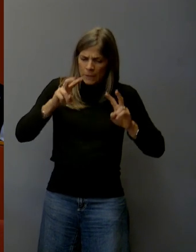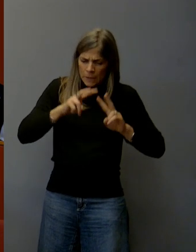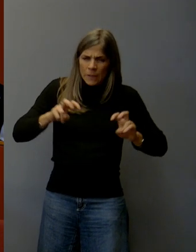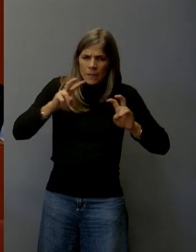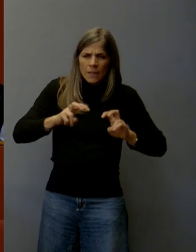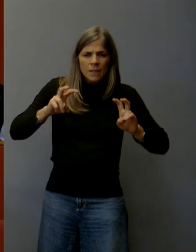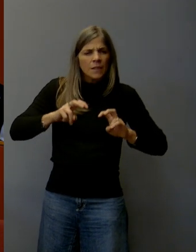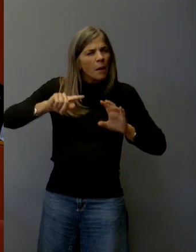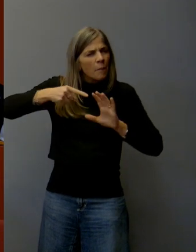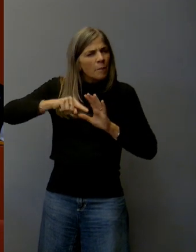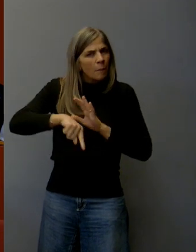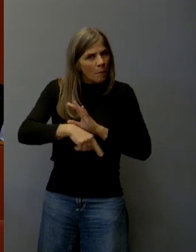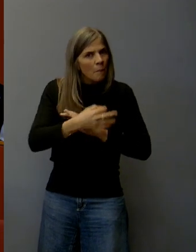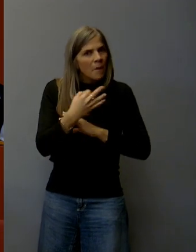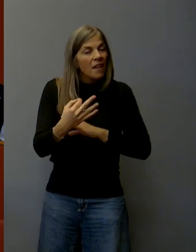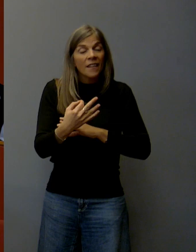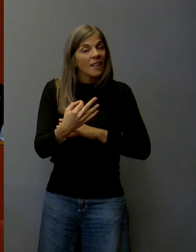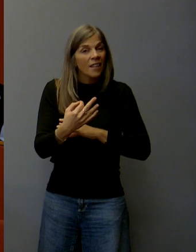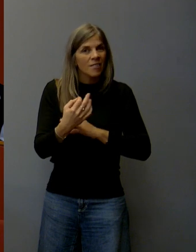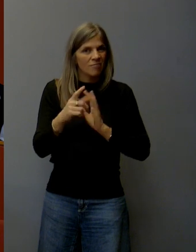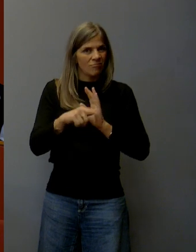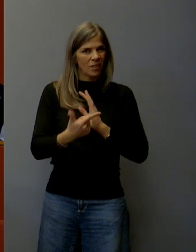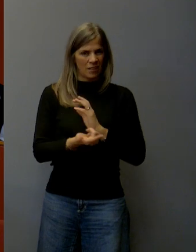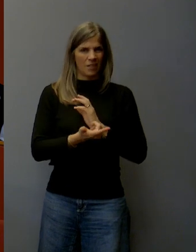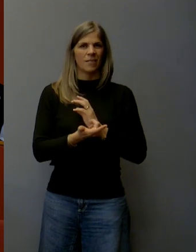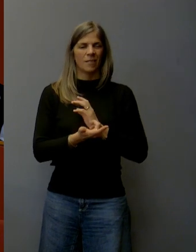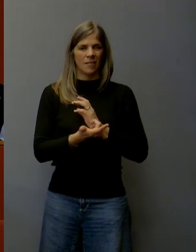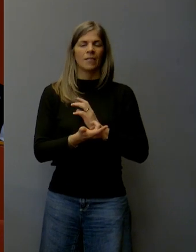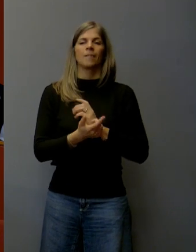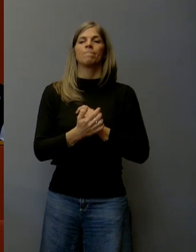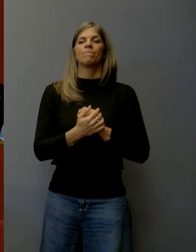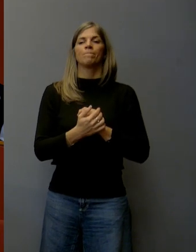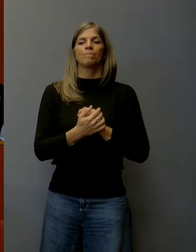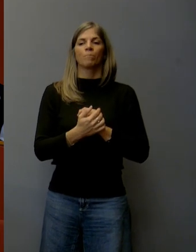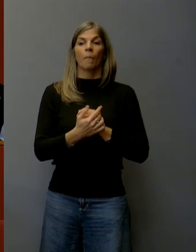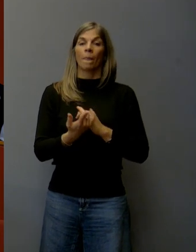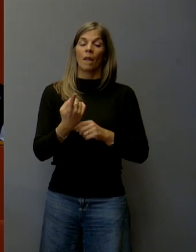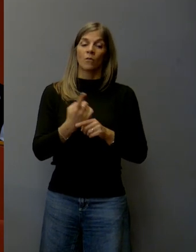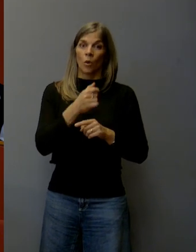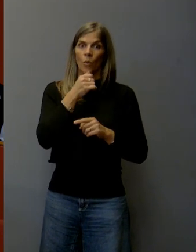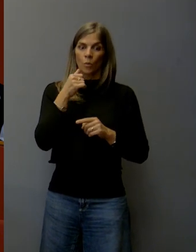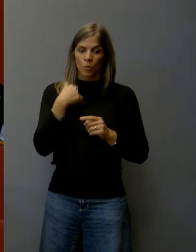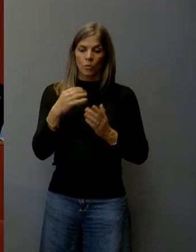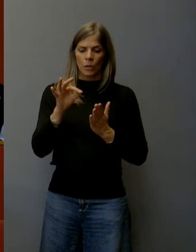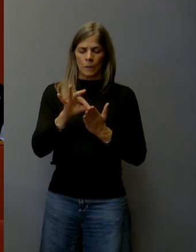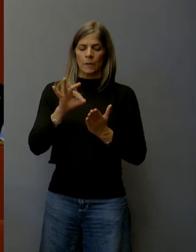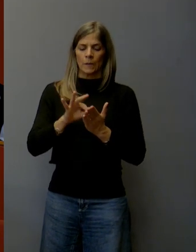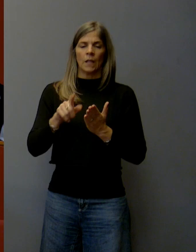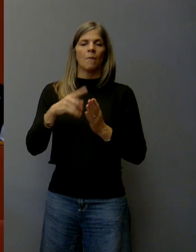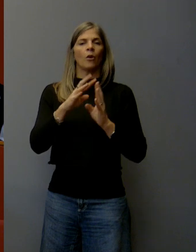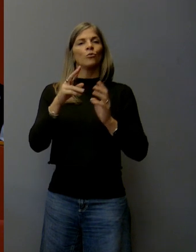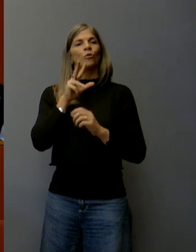formulare le proposte alla Giunta questo accompagnato al fatto come abbiamo già avuto